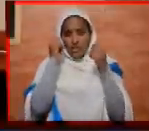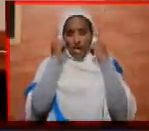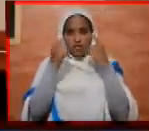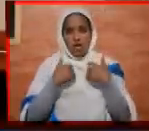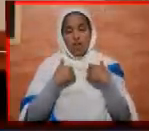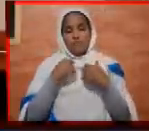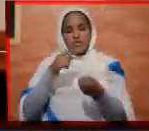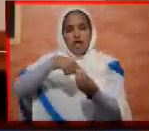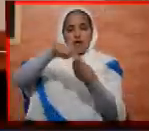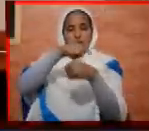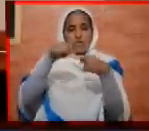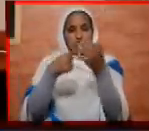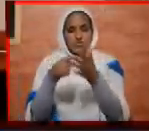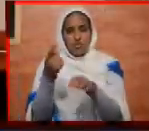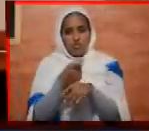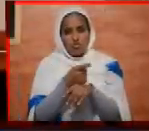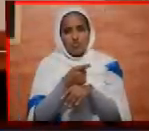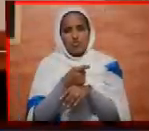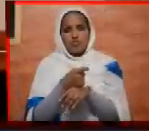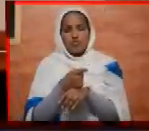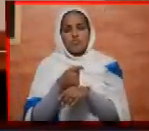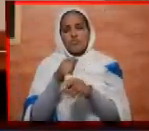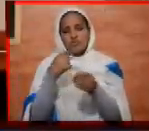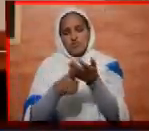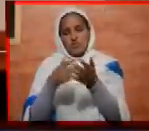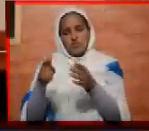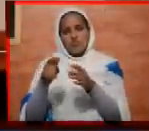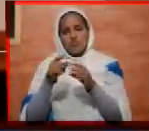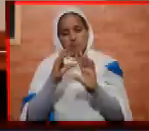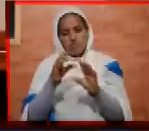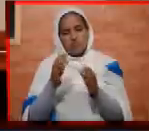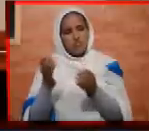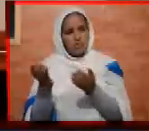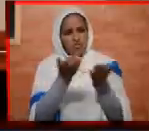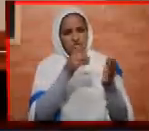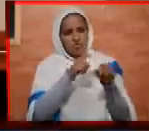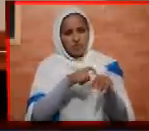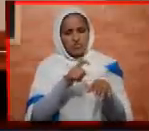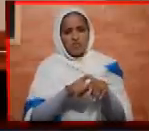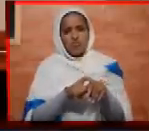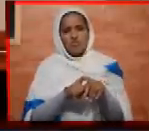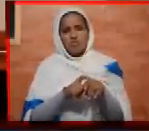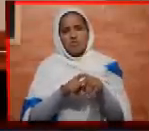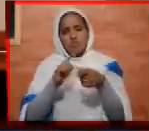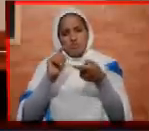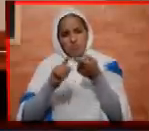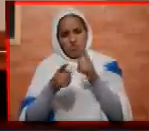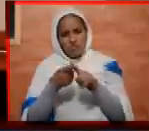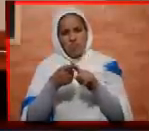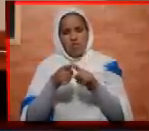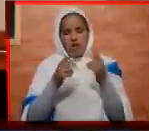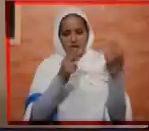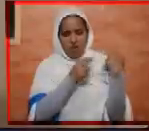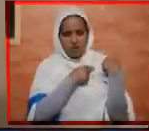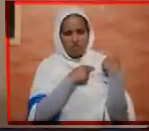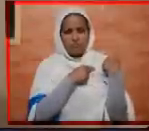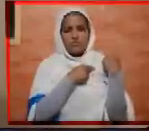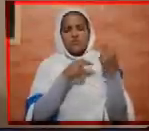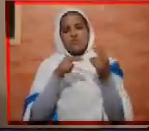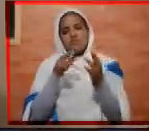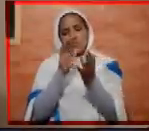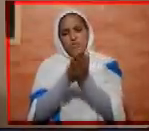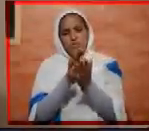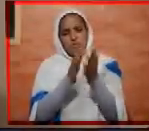ልዩነቱ እና ከተማው በጣም ስመጣ እየጎኘው የመጣሁት ደብረ ታቦርም መንበረ መንግስት